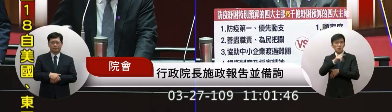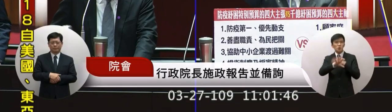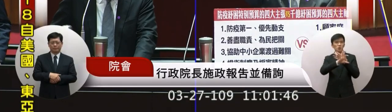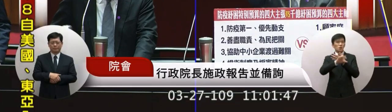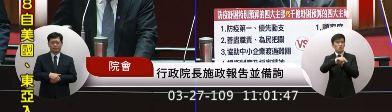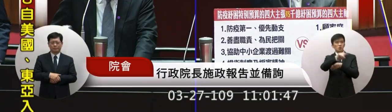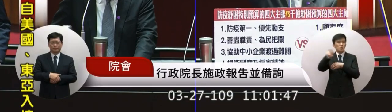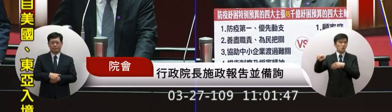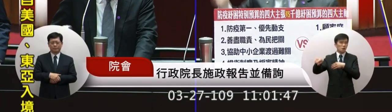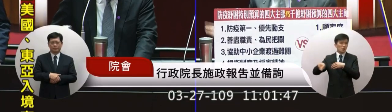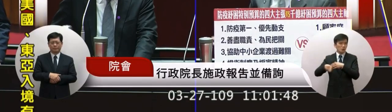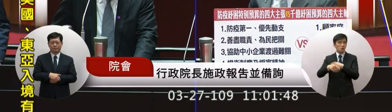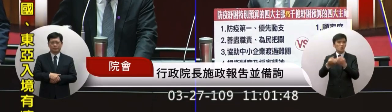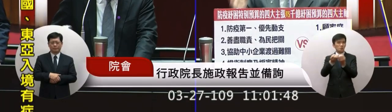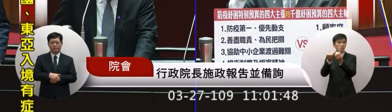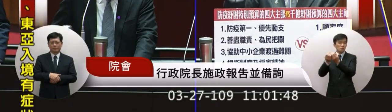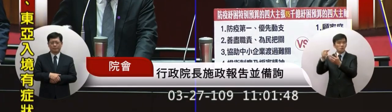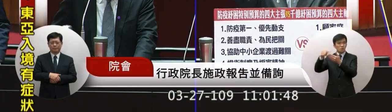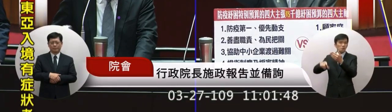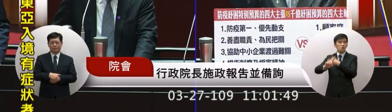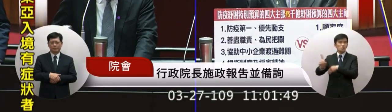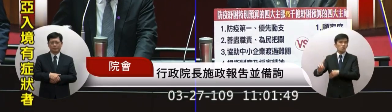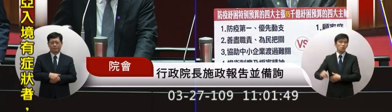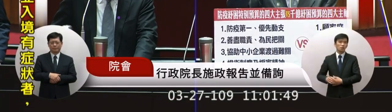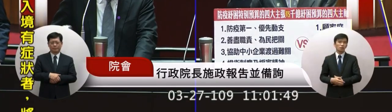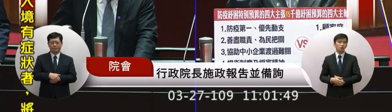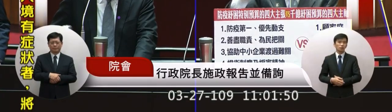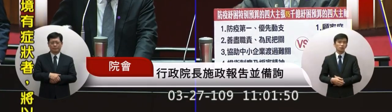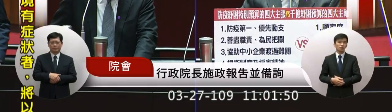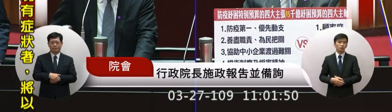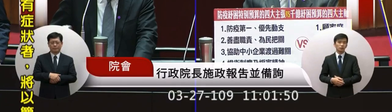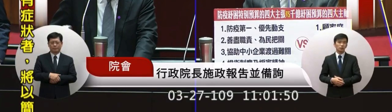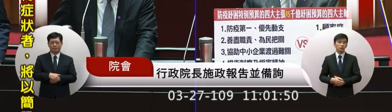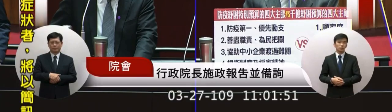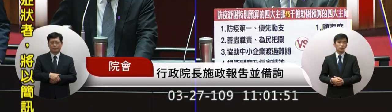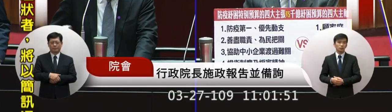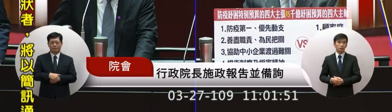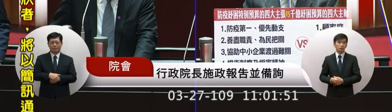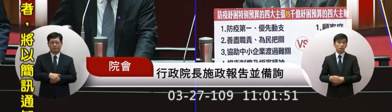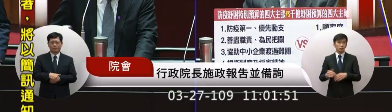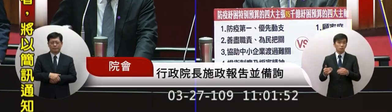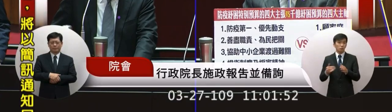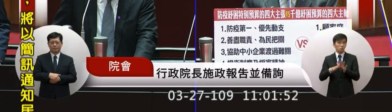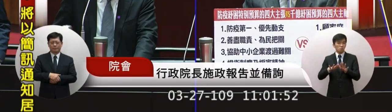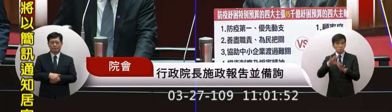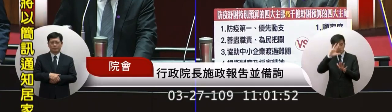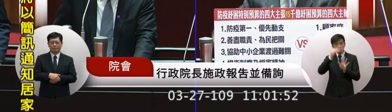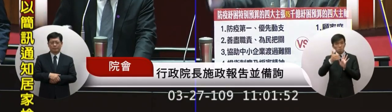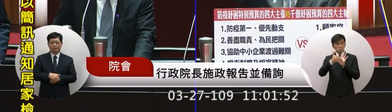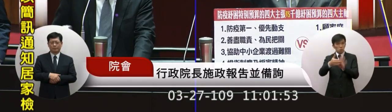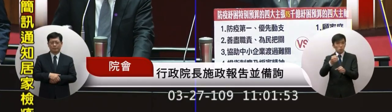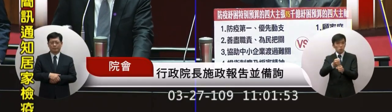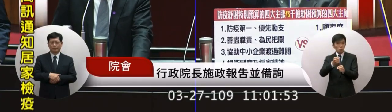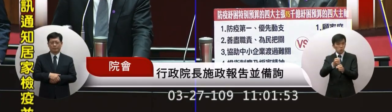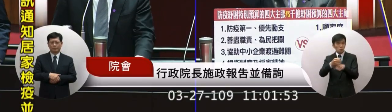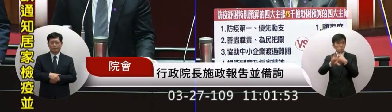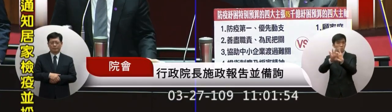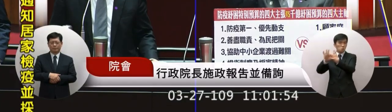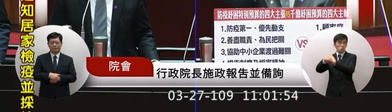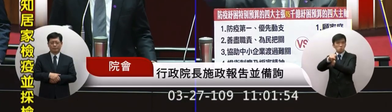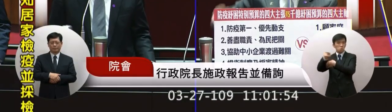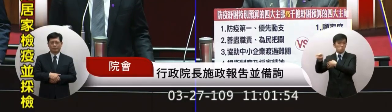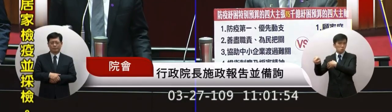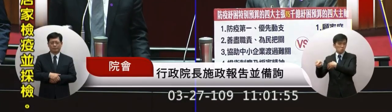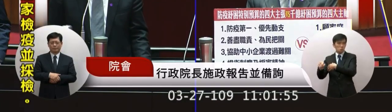济，几条，来帮忙这边的防疫工作啦，吼、哦！世界各国大家拢讲好，